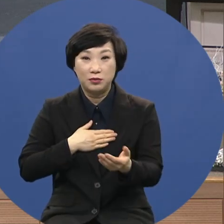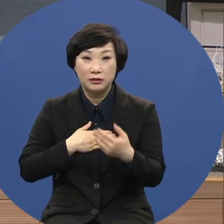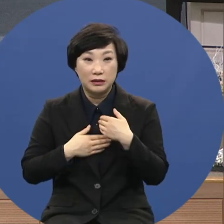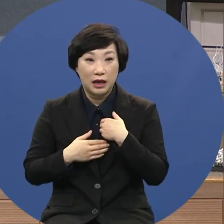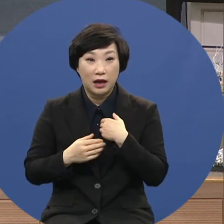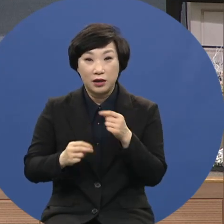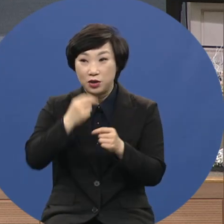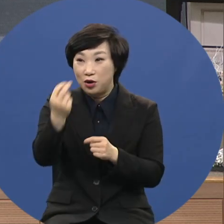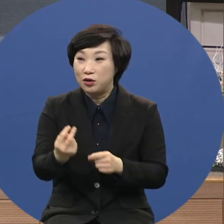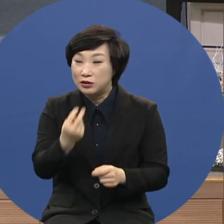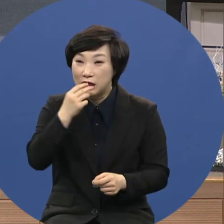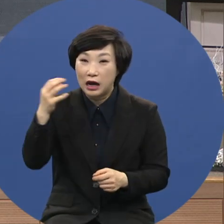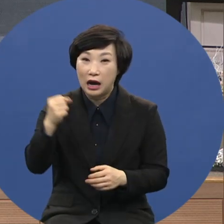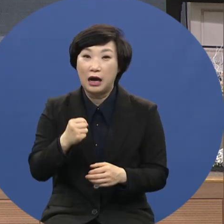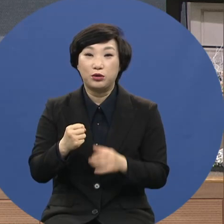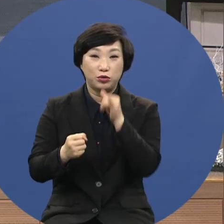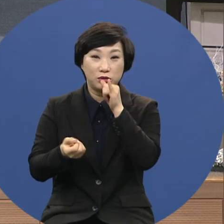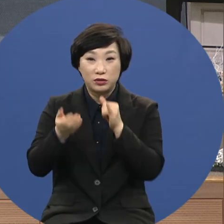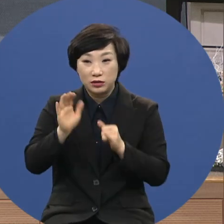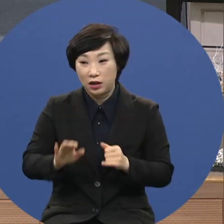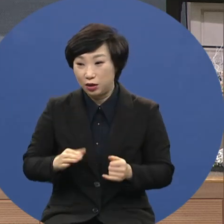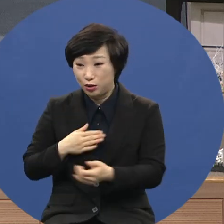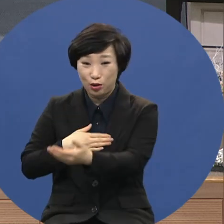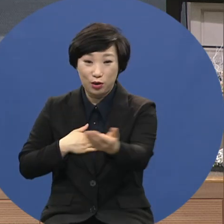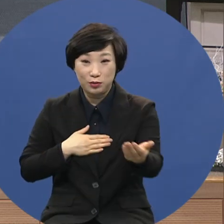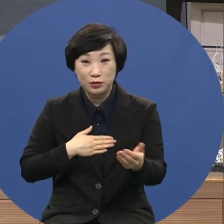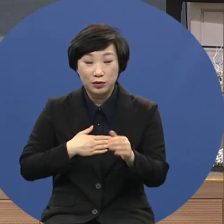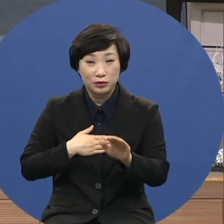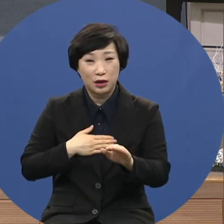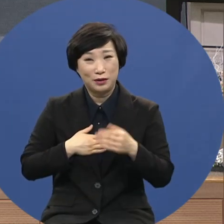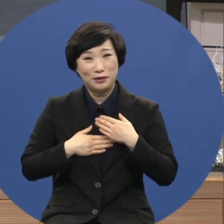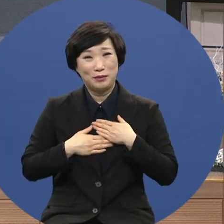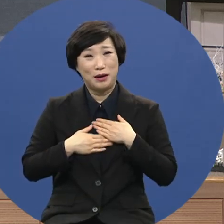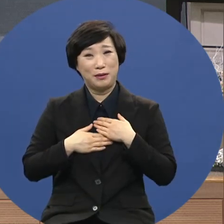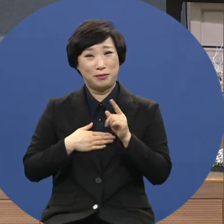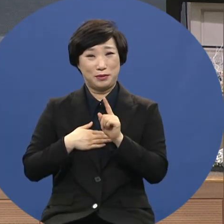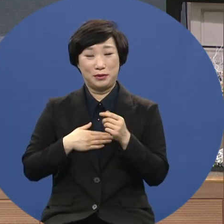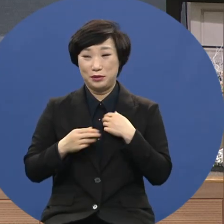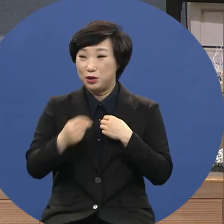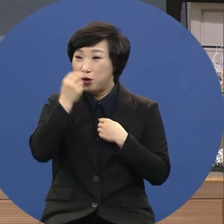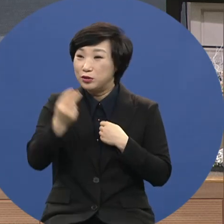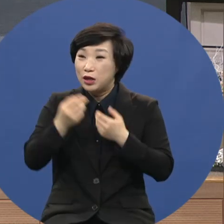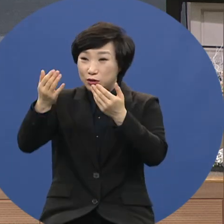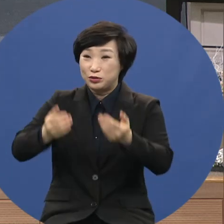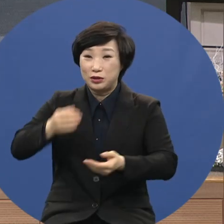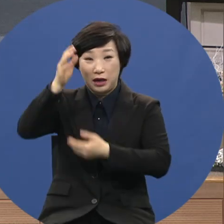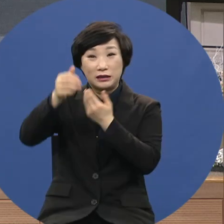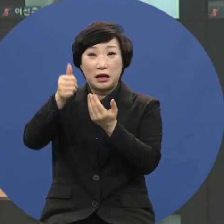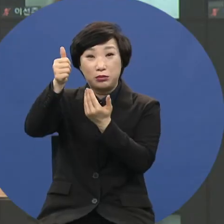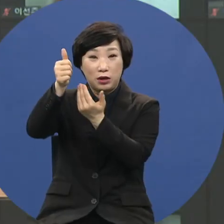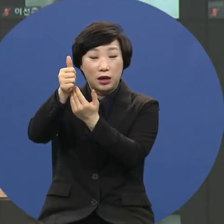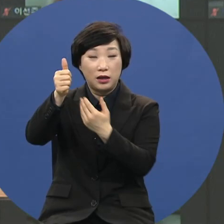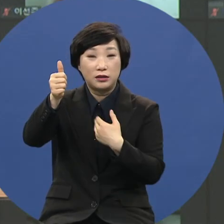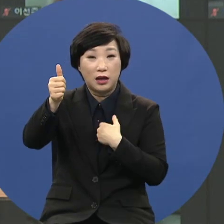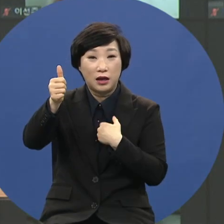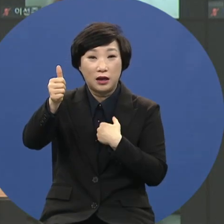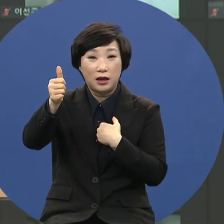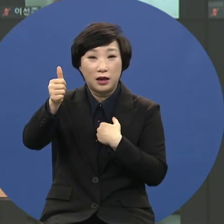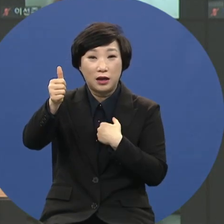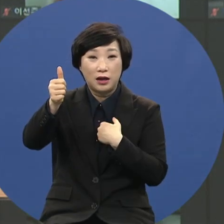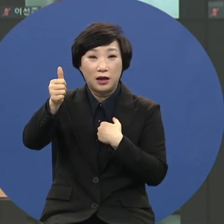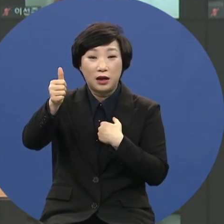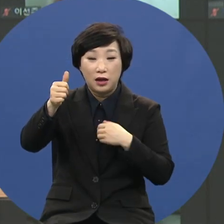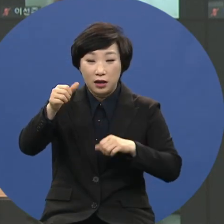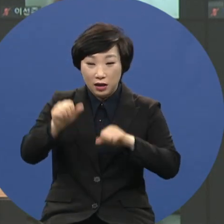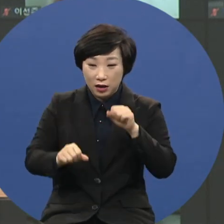내가 영생을 얻었는데도 어떻게 영생을 주신 하나님 앞에